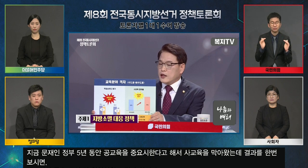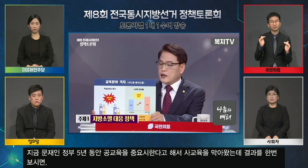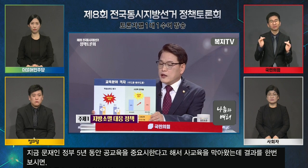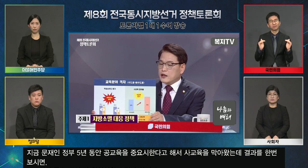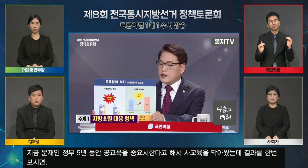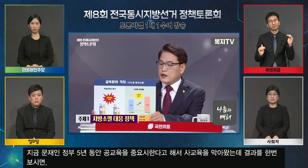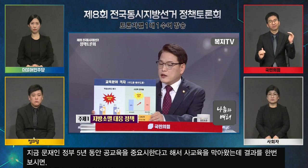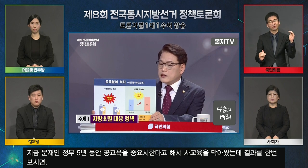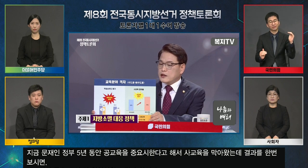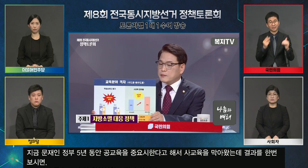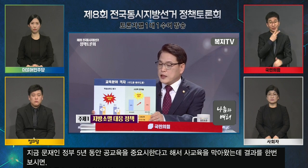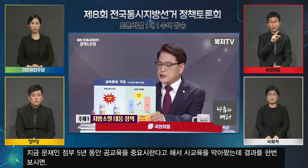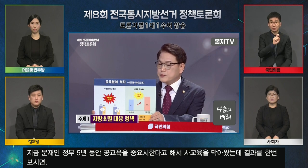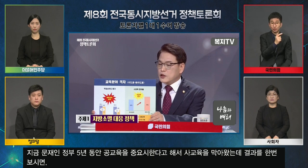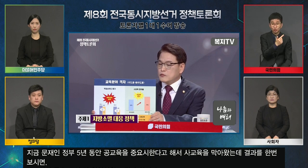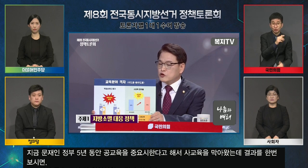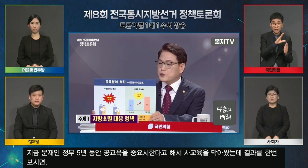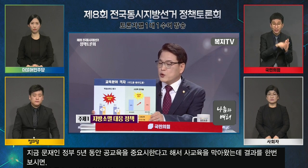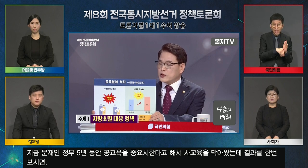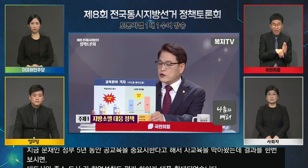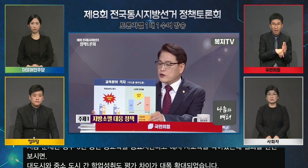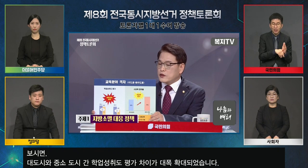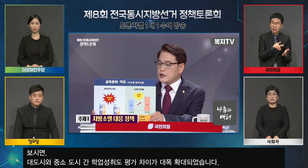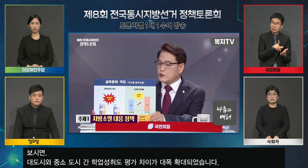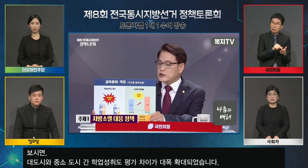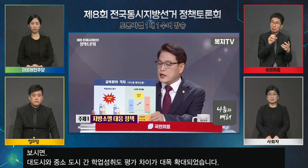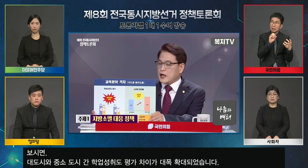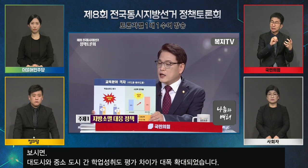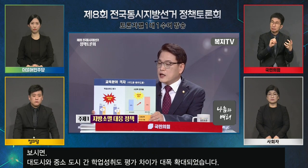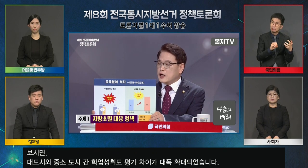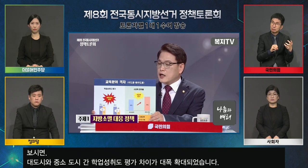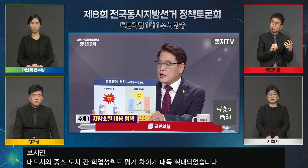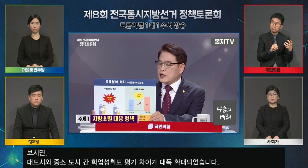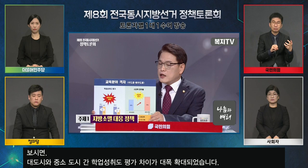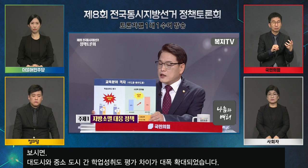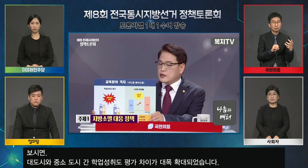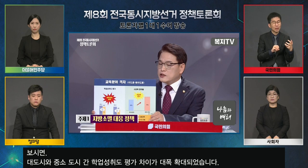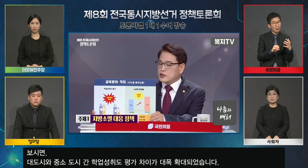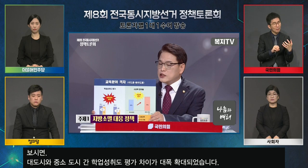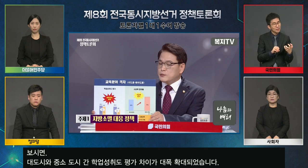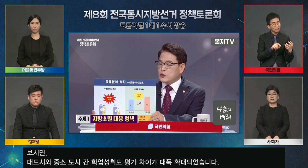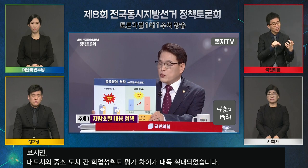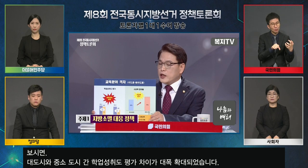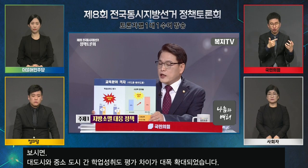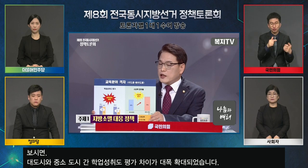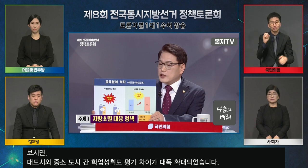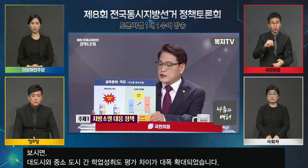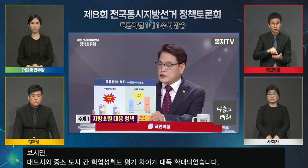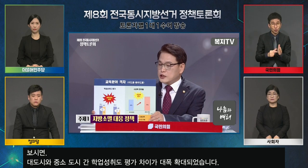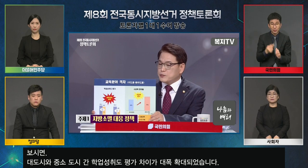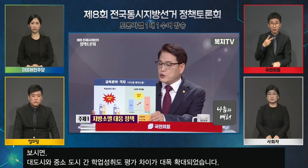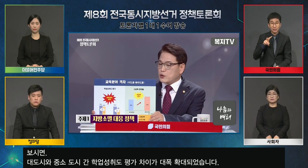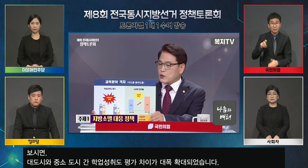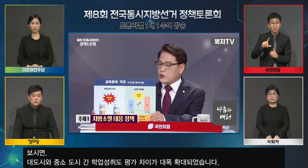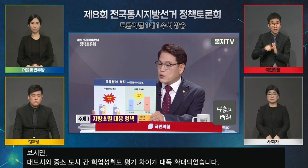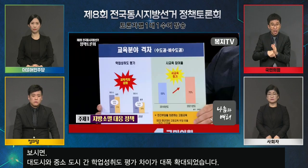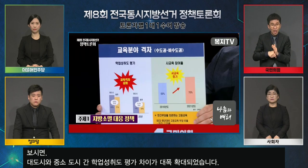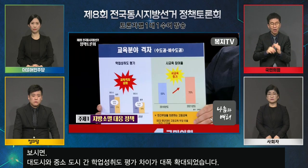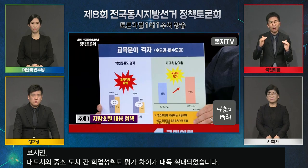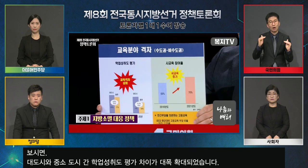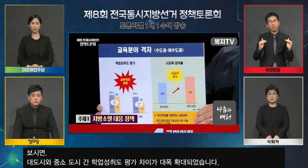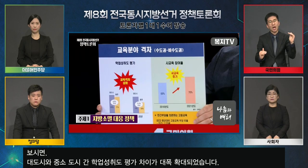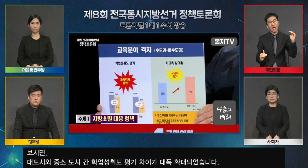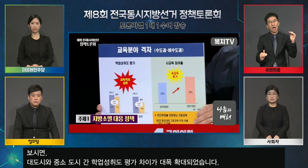80.6%였던 대도시가 2020년도에 70%로